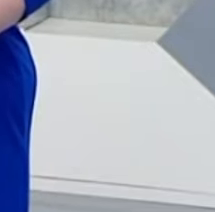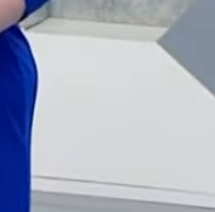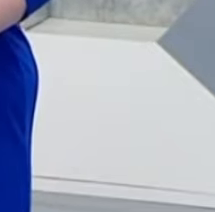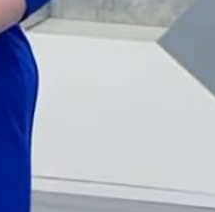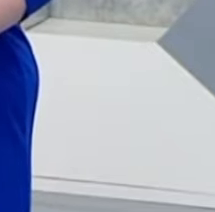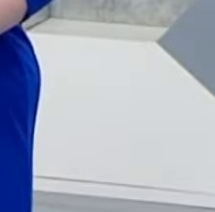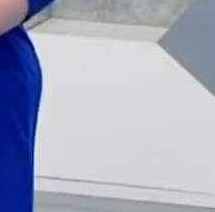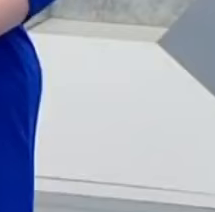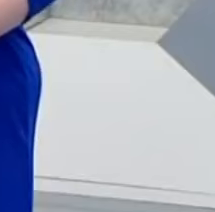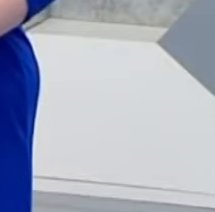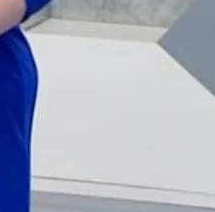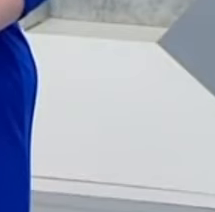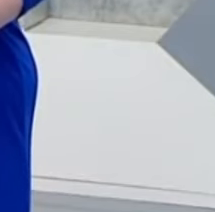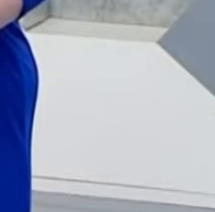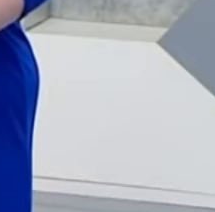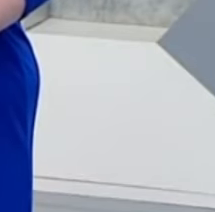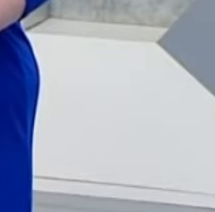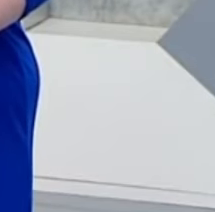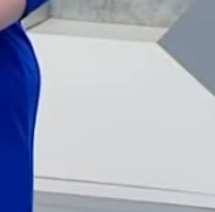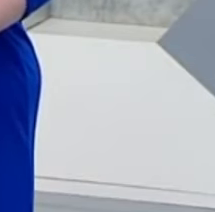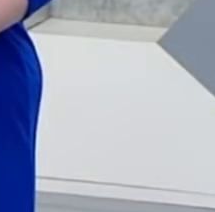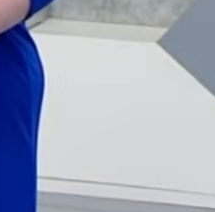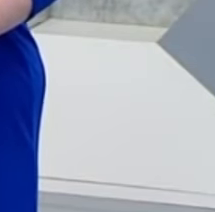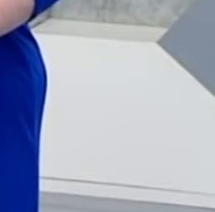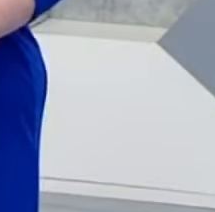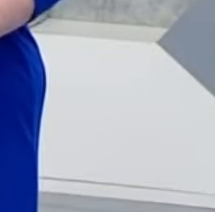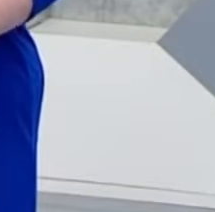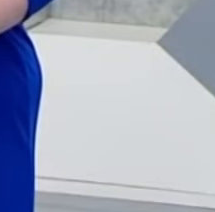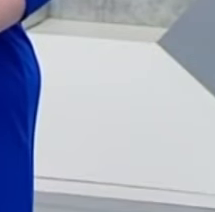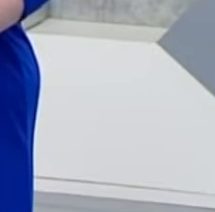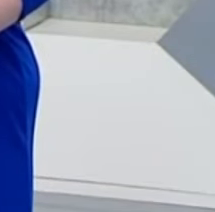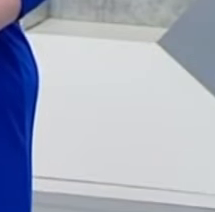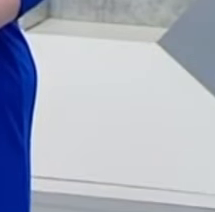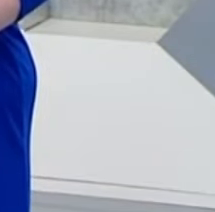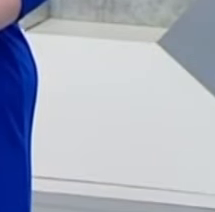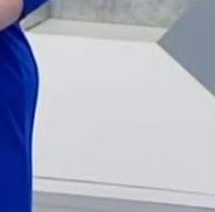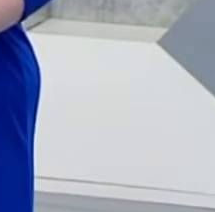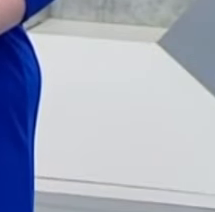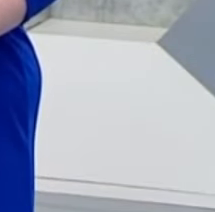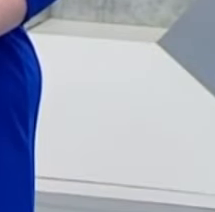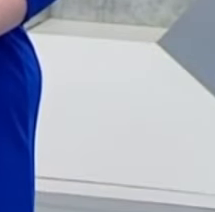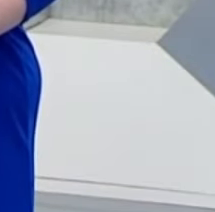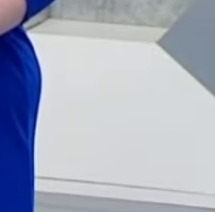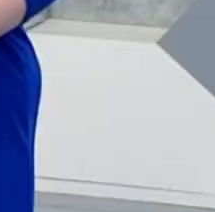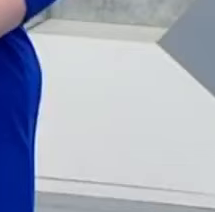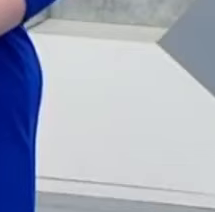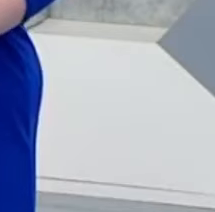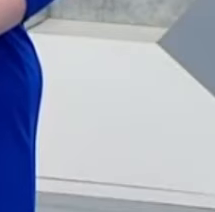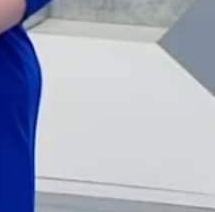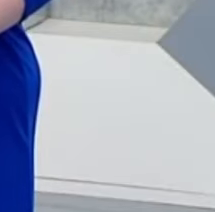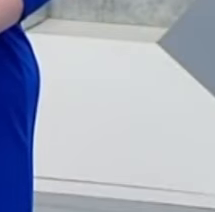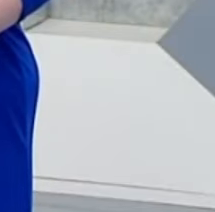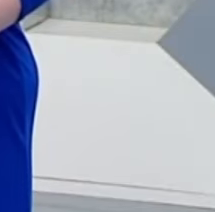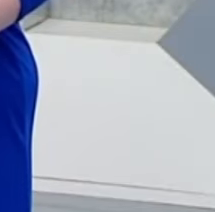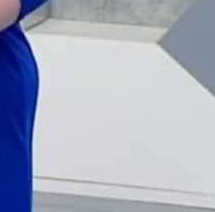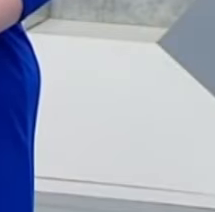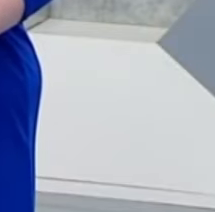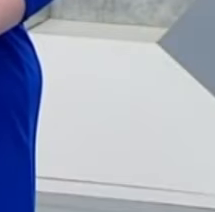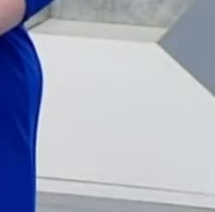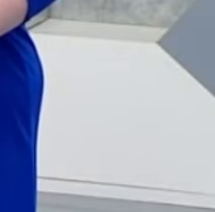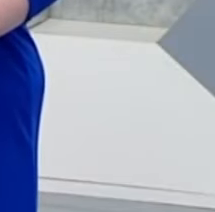sa mga maiinit na balita, mag-subscribe sa GMA Integrated News sa YouTube. Sa mga kapuso naman abroad, subaybayan nyo kami sa